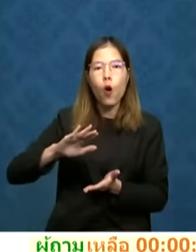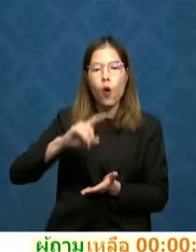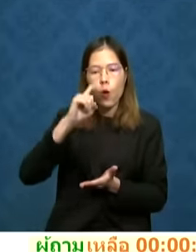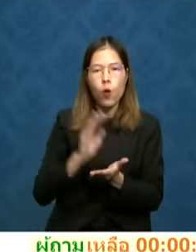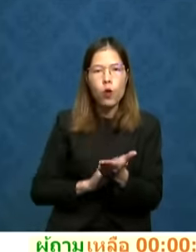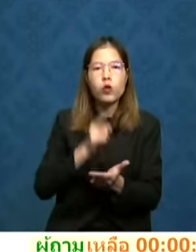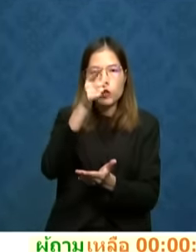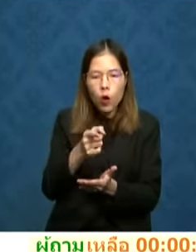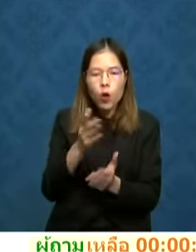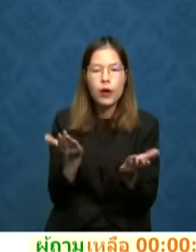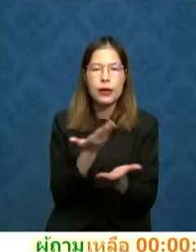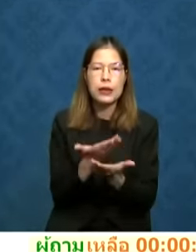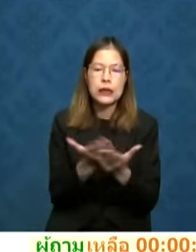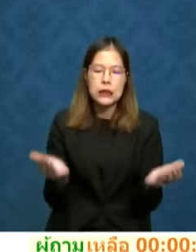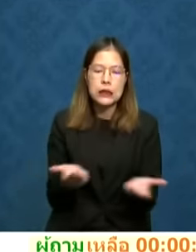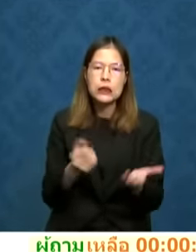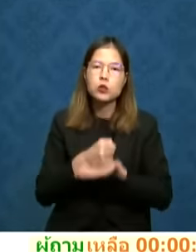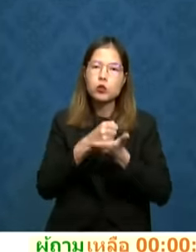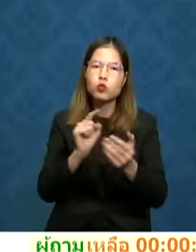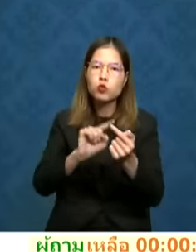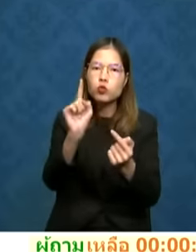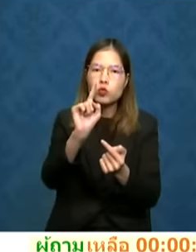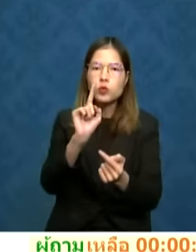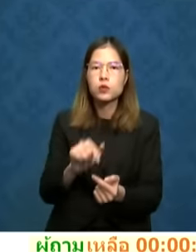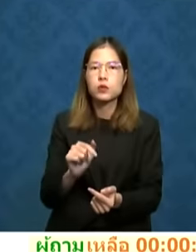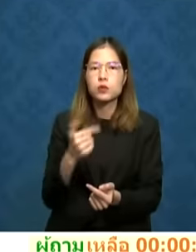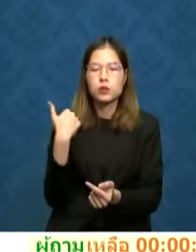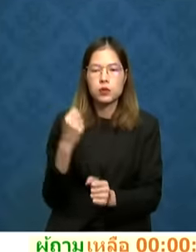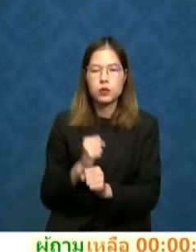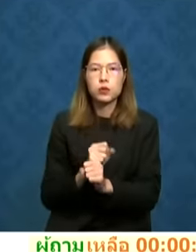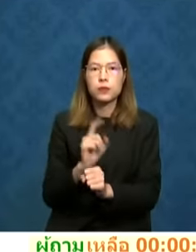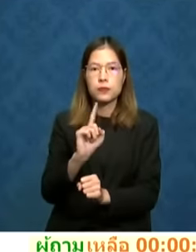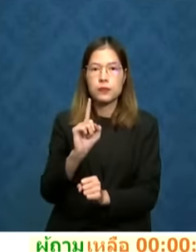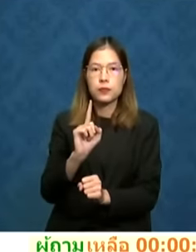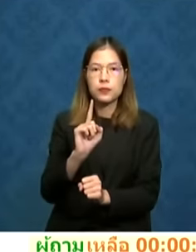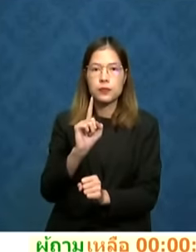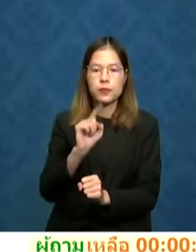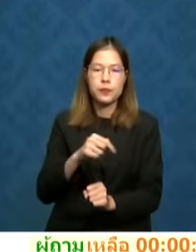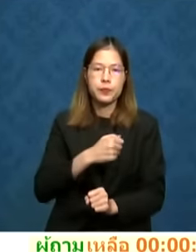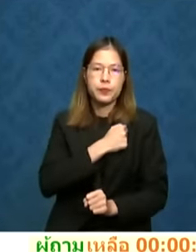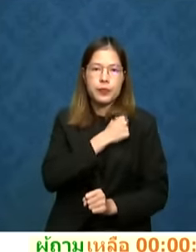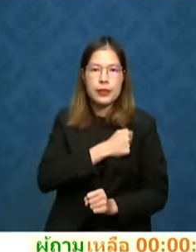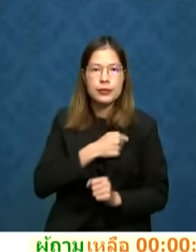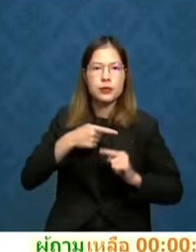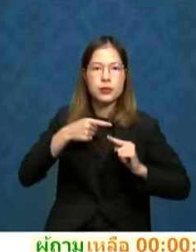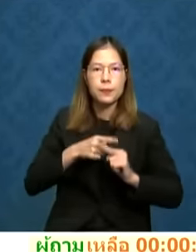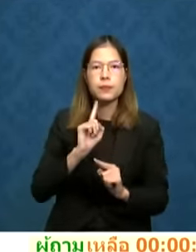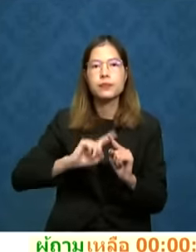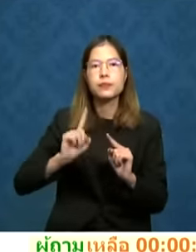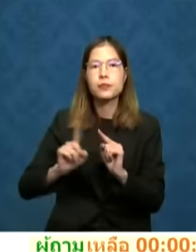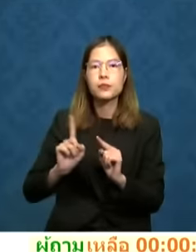เยวยาครับแต่เราต้องไม่ลืมววันนี้สถานะของความเจบปลอดตรงนี้